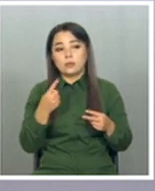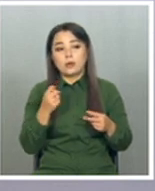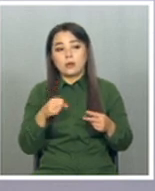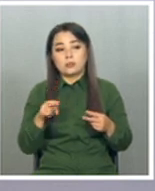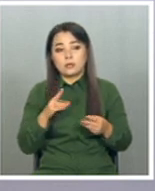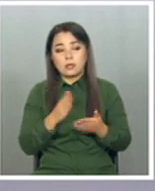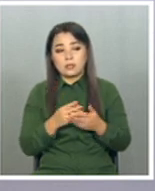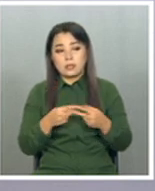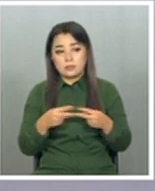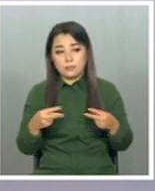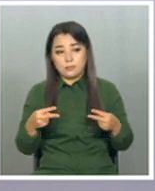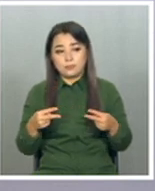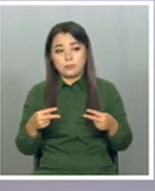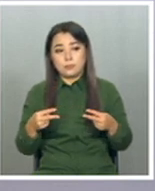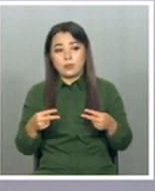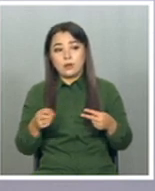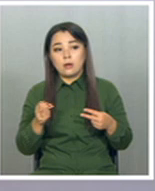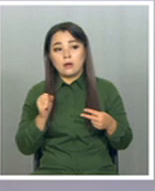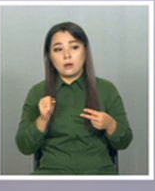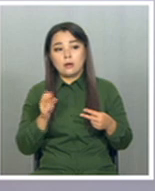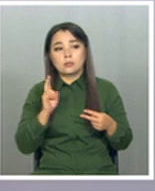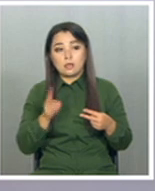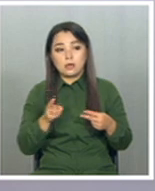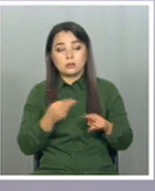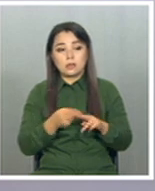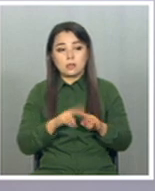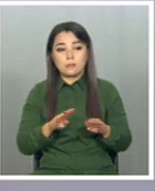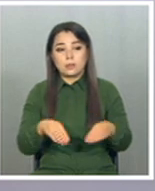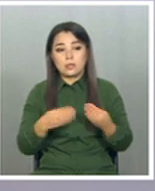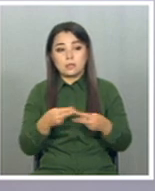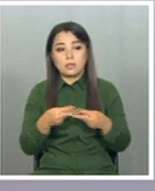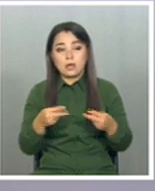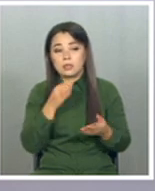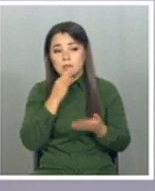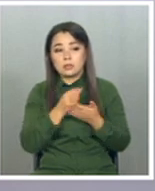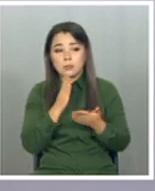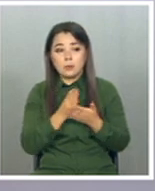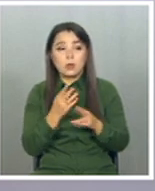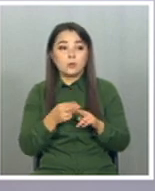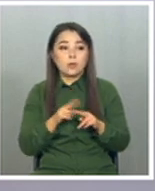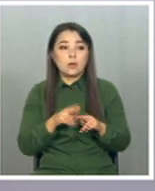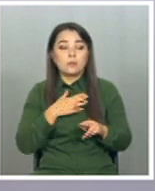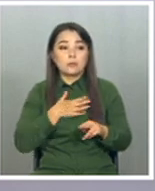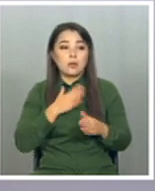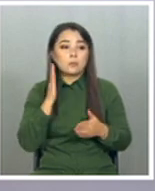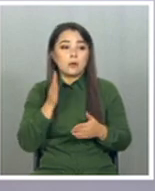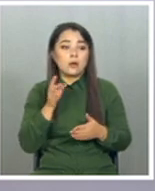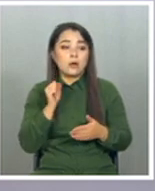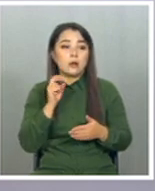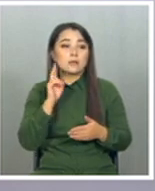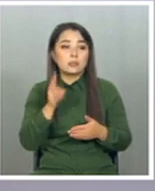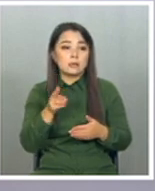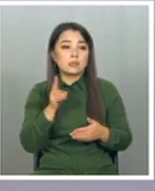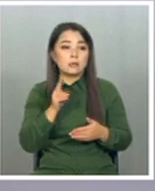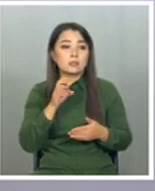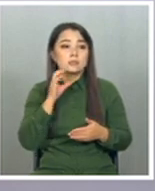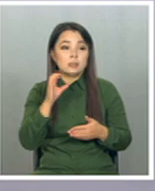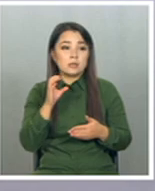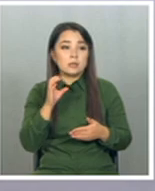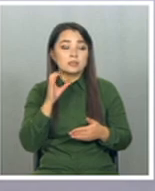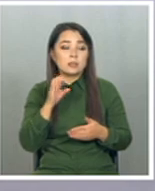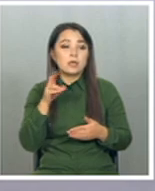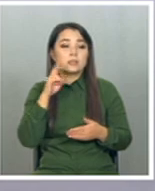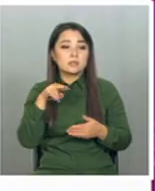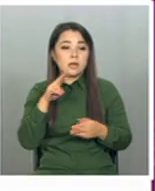болады. Ал АК-да берілгені бойынша осыған тең. Олай болса бізде мынау АК, КЦ және